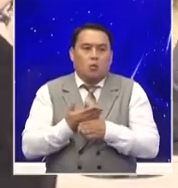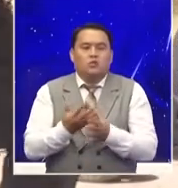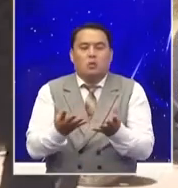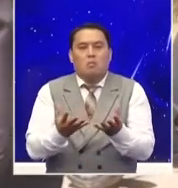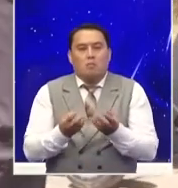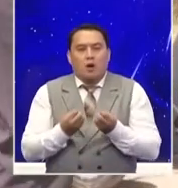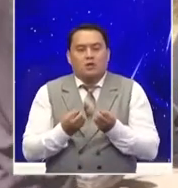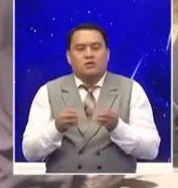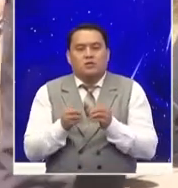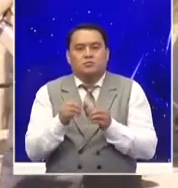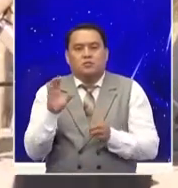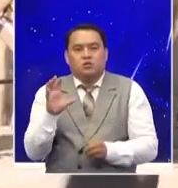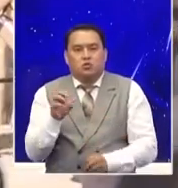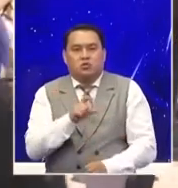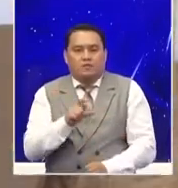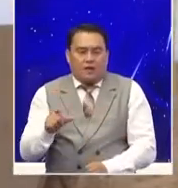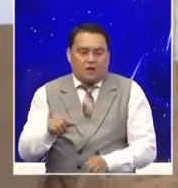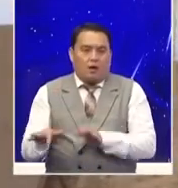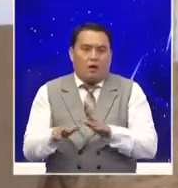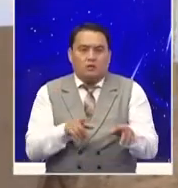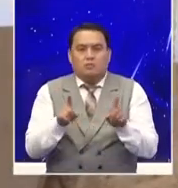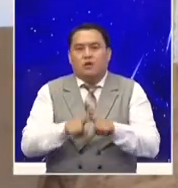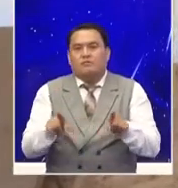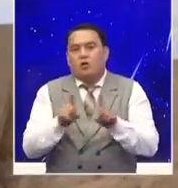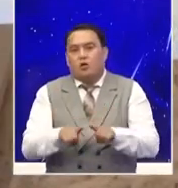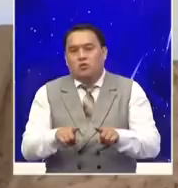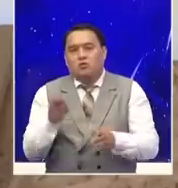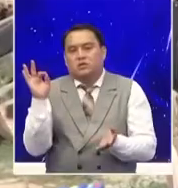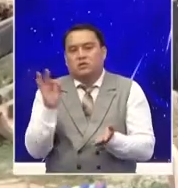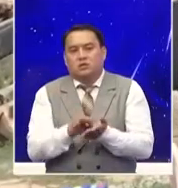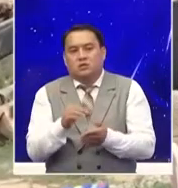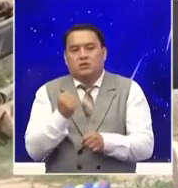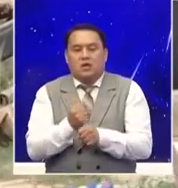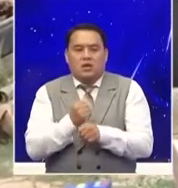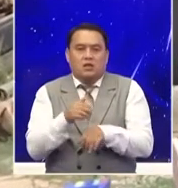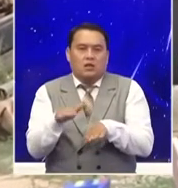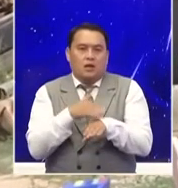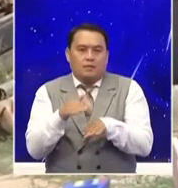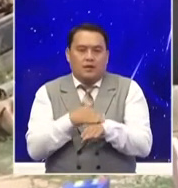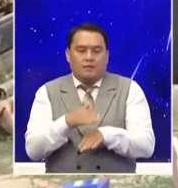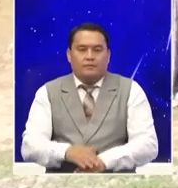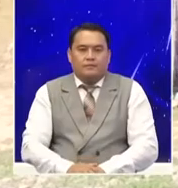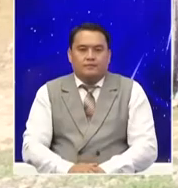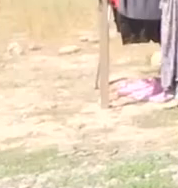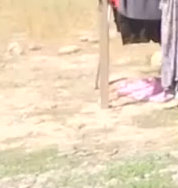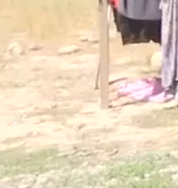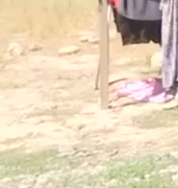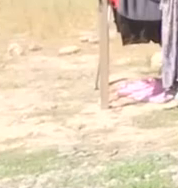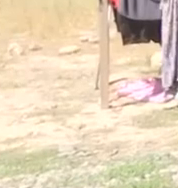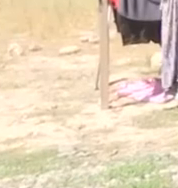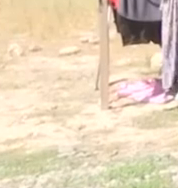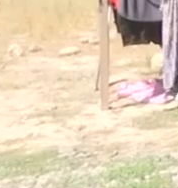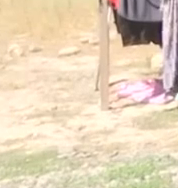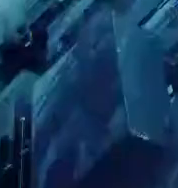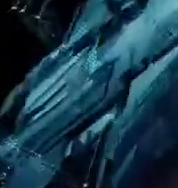получить порядка 1500 человек. Подобные акции преследуют одну простую цель – делать добро. Рустам Аралбаев, Бекзат Хажмуханов, телеканал